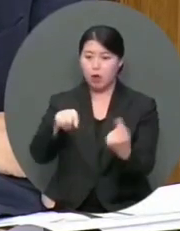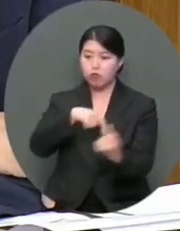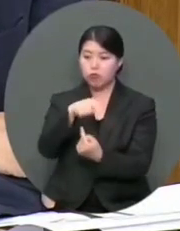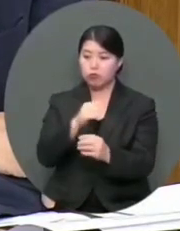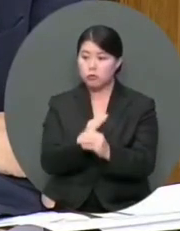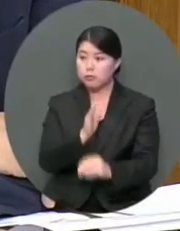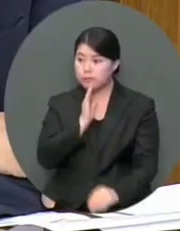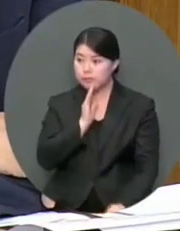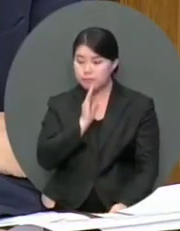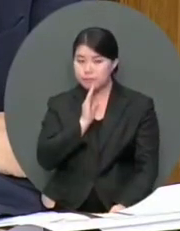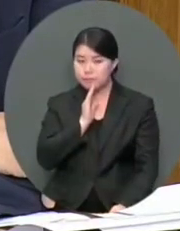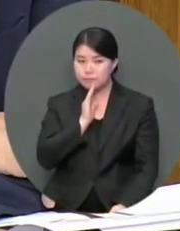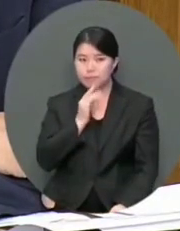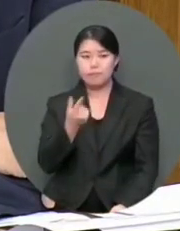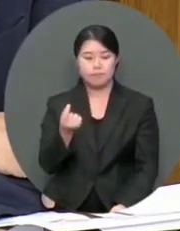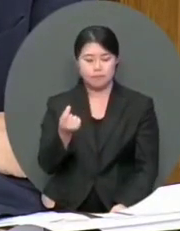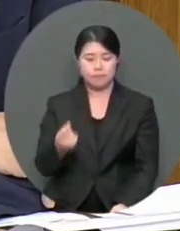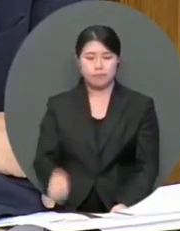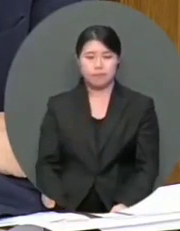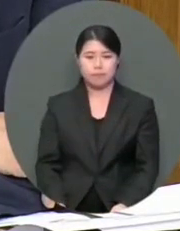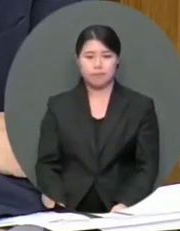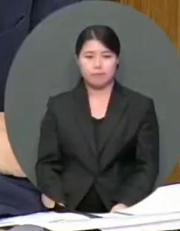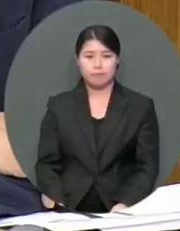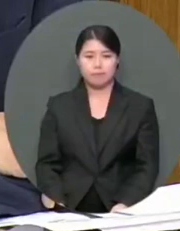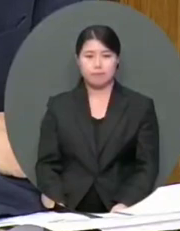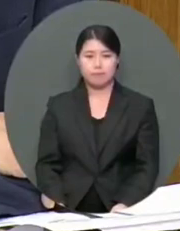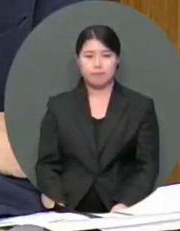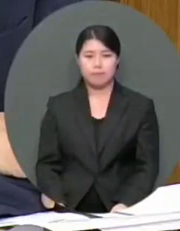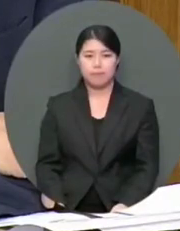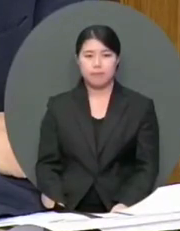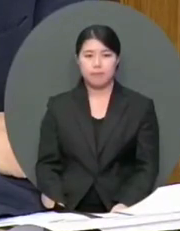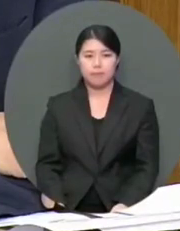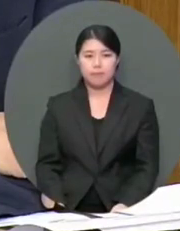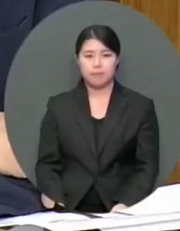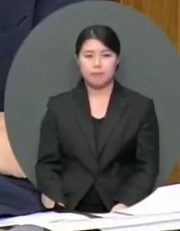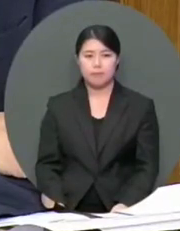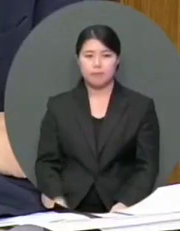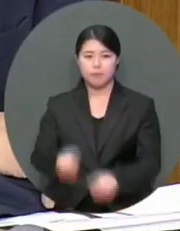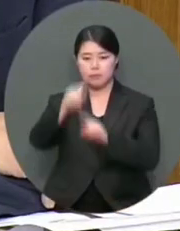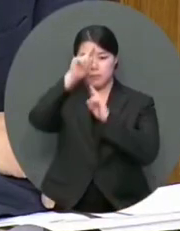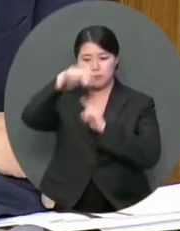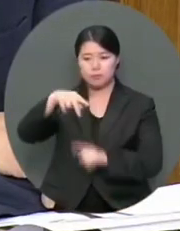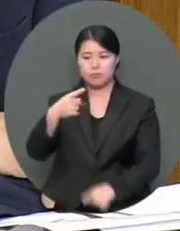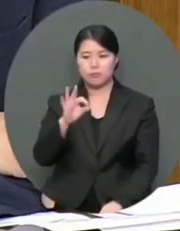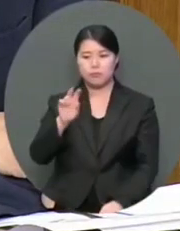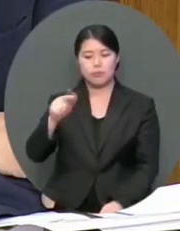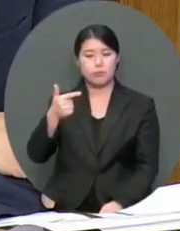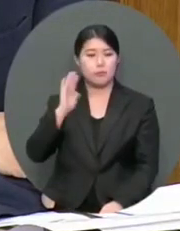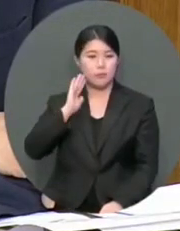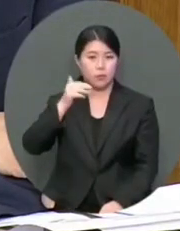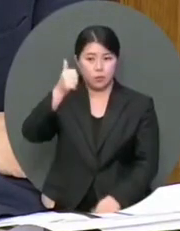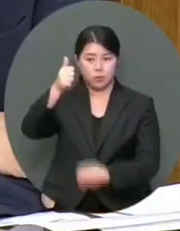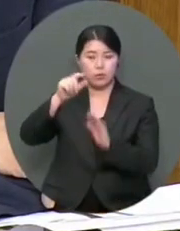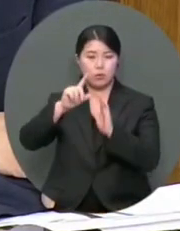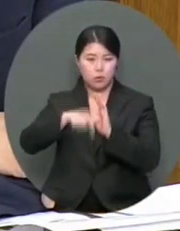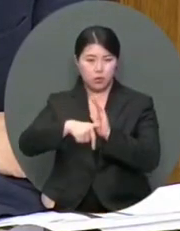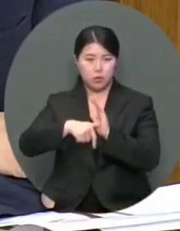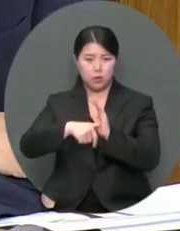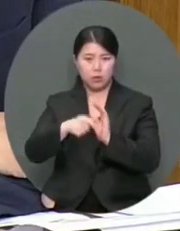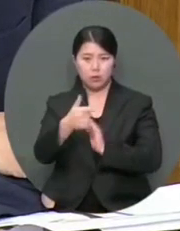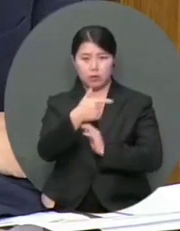있지요? 예, 그렇습니다. 그렇게 알고 계시죠? 예. 네. 이승만 대통령 시절에도